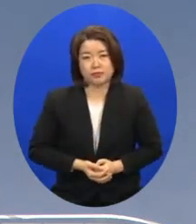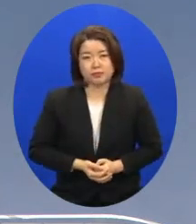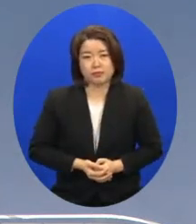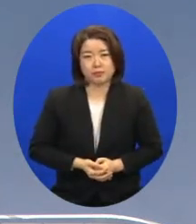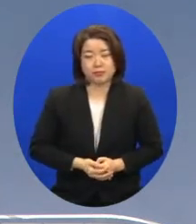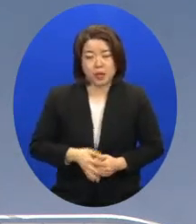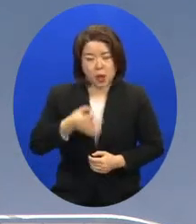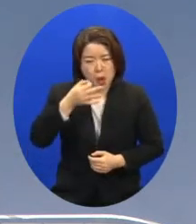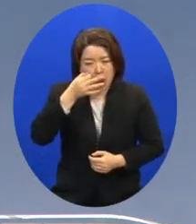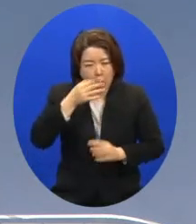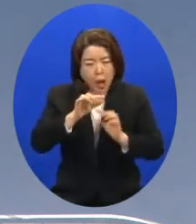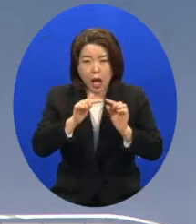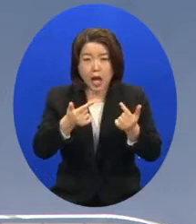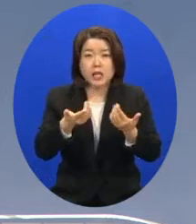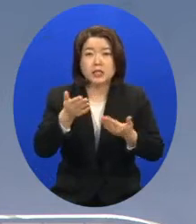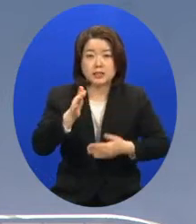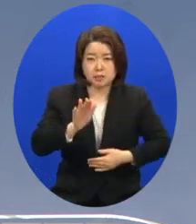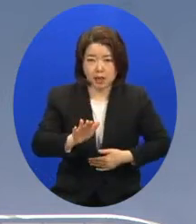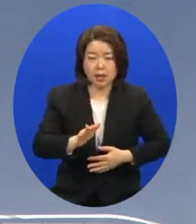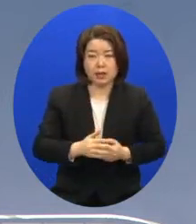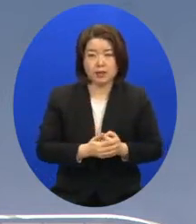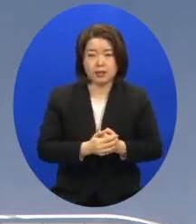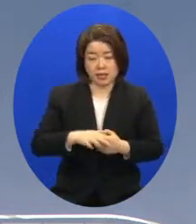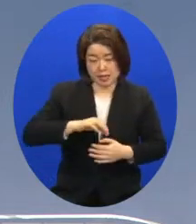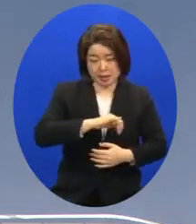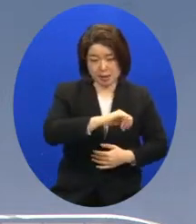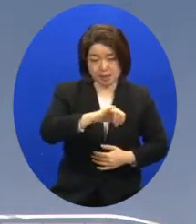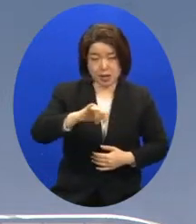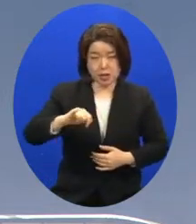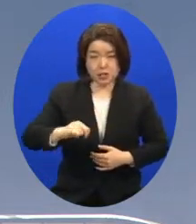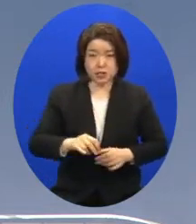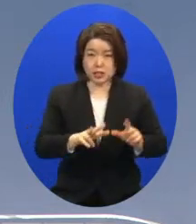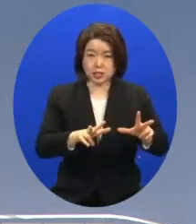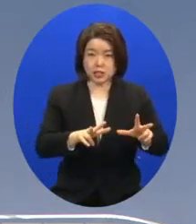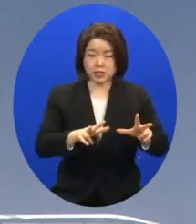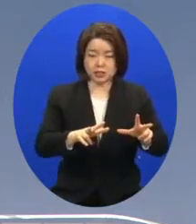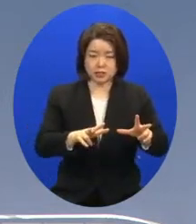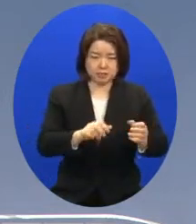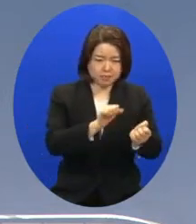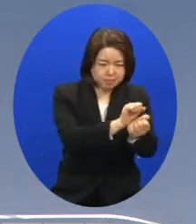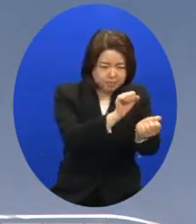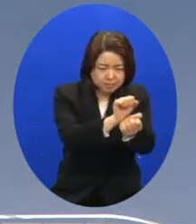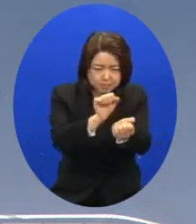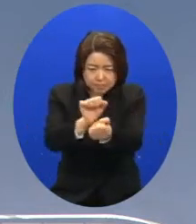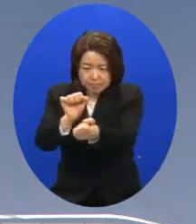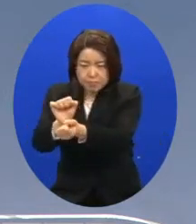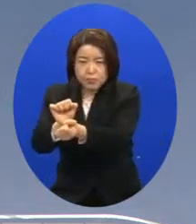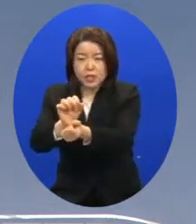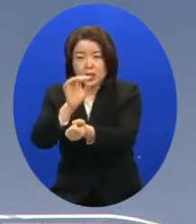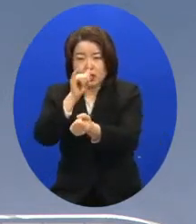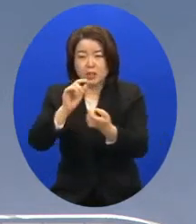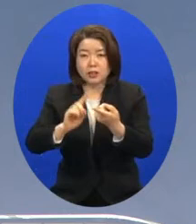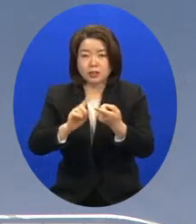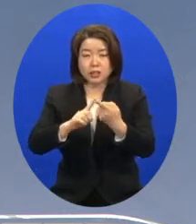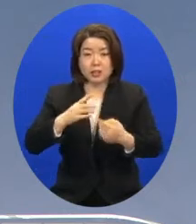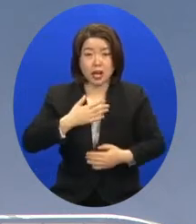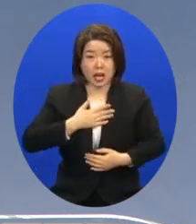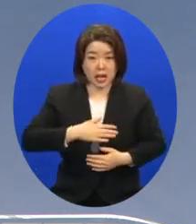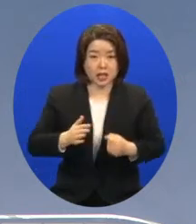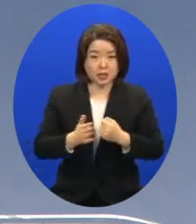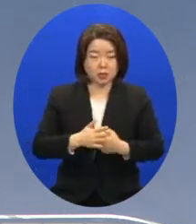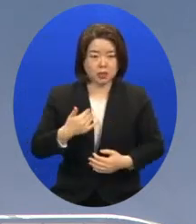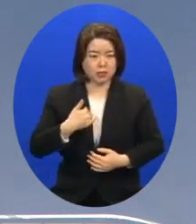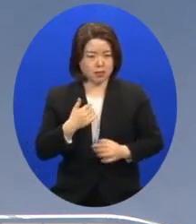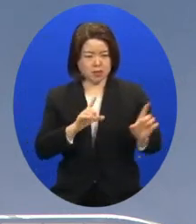보이지 않지만 바이러스가 지금 이렇게 전념 되고 있다는 사실을 아니까 바뀌자